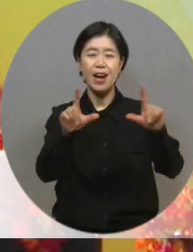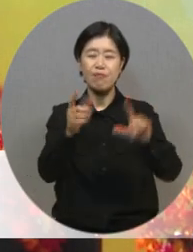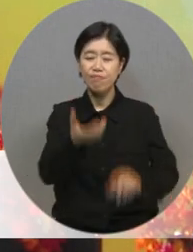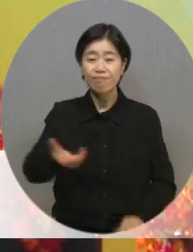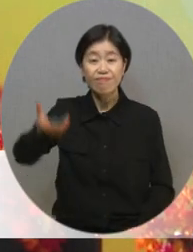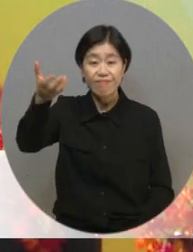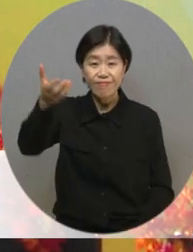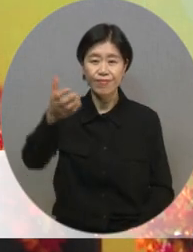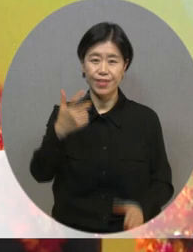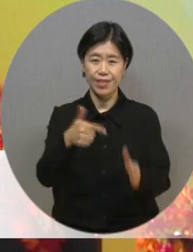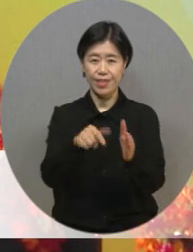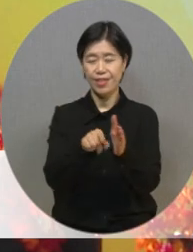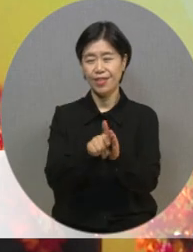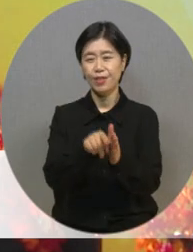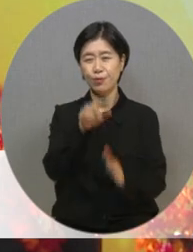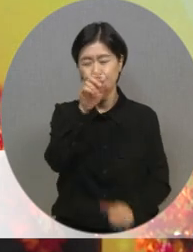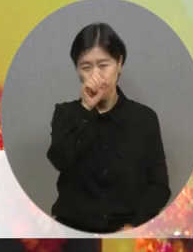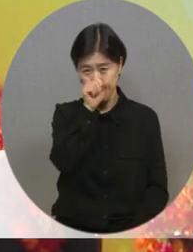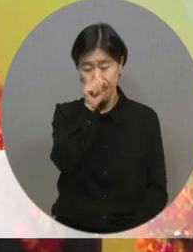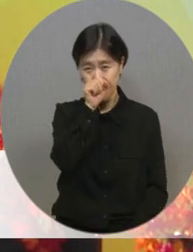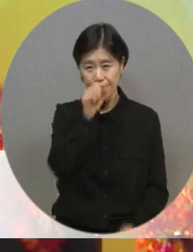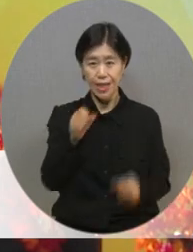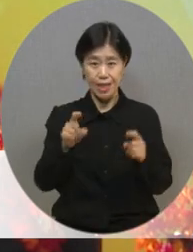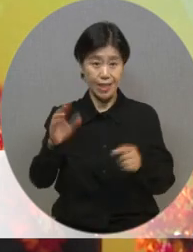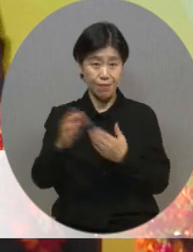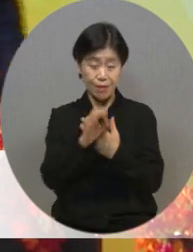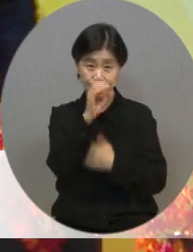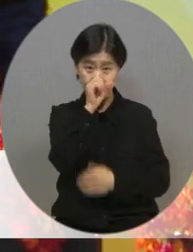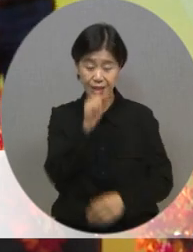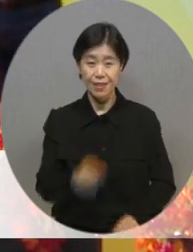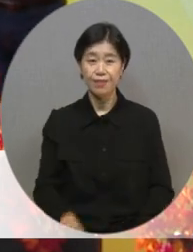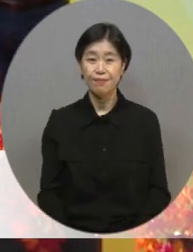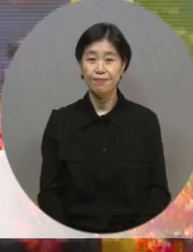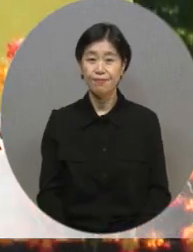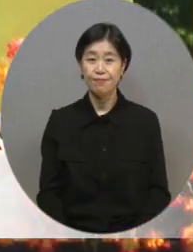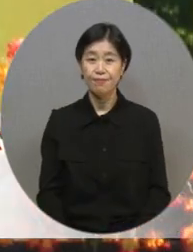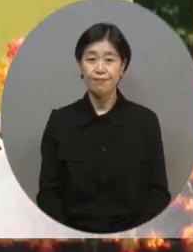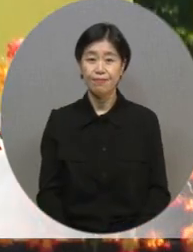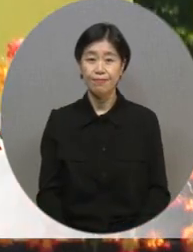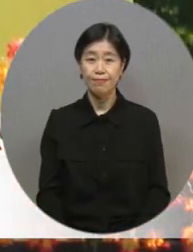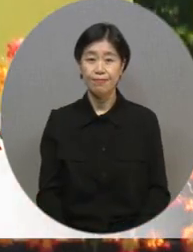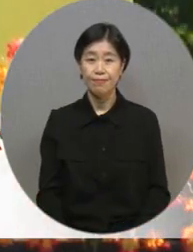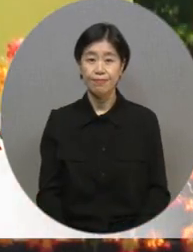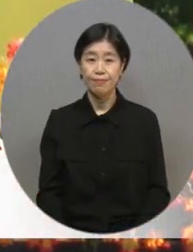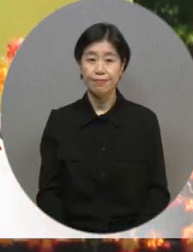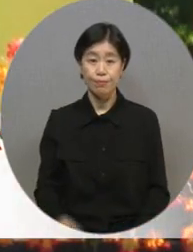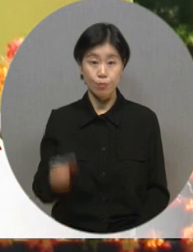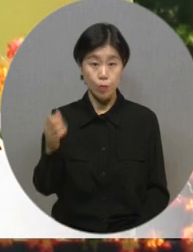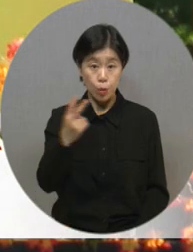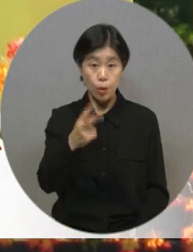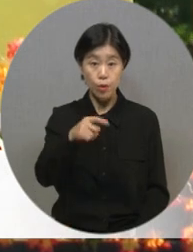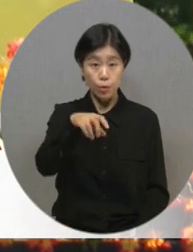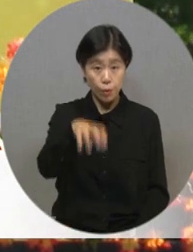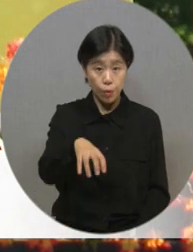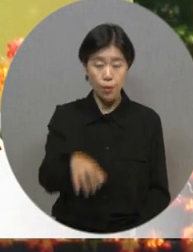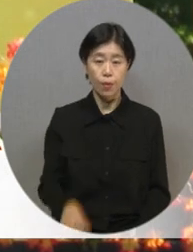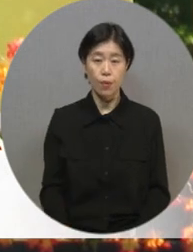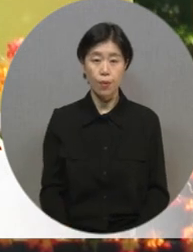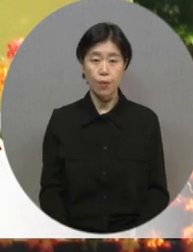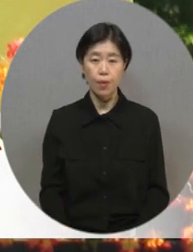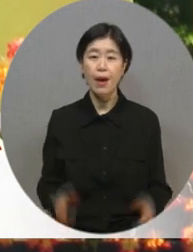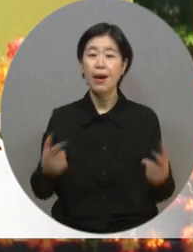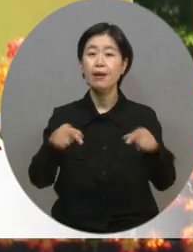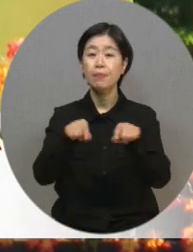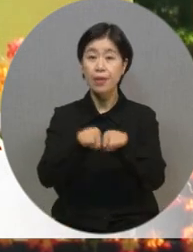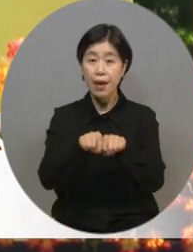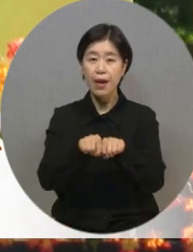삶의 질을 향상시킬 수 있는 계기가 되었으면 좋겠습니다. 아울러 이 자리를 함께